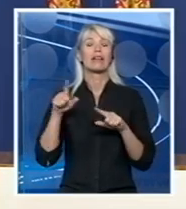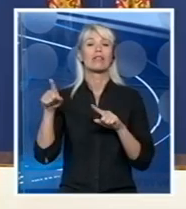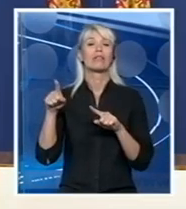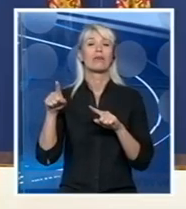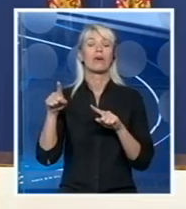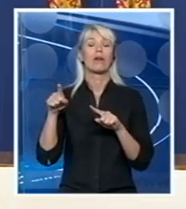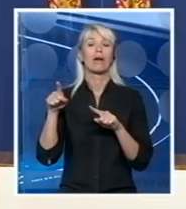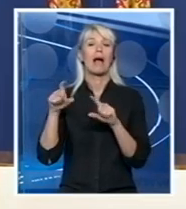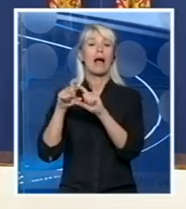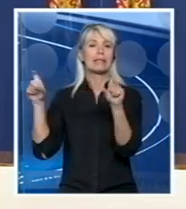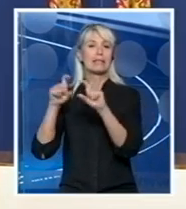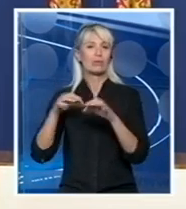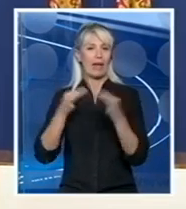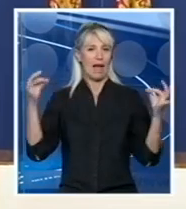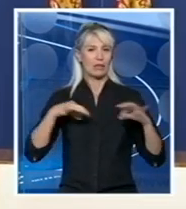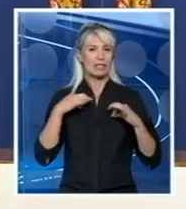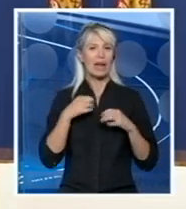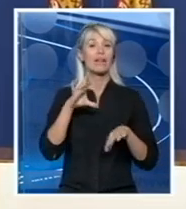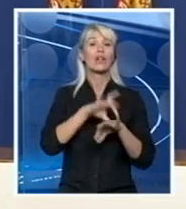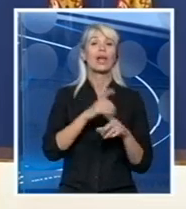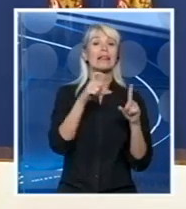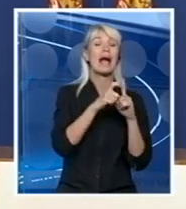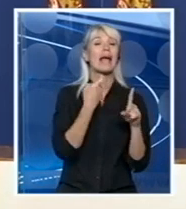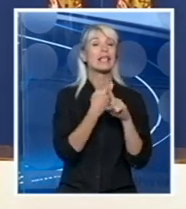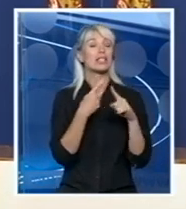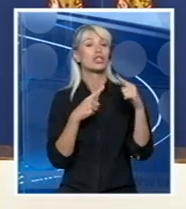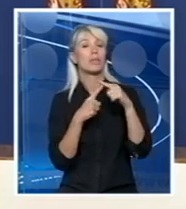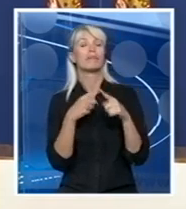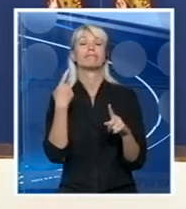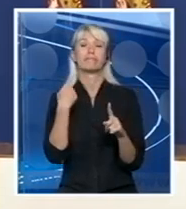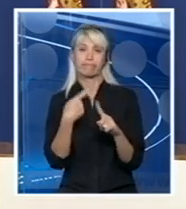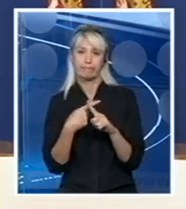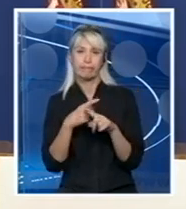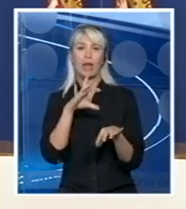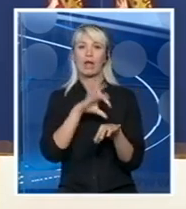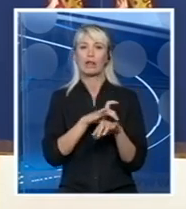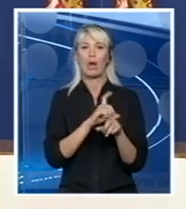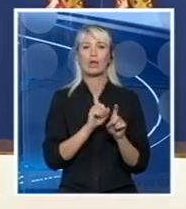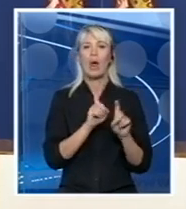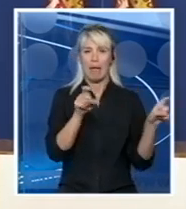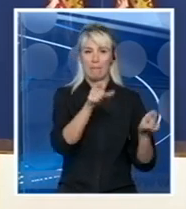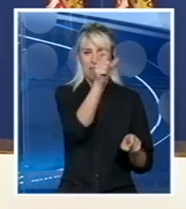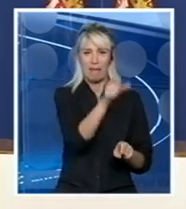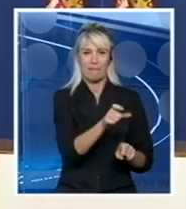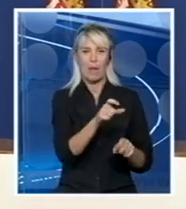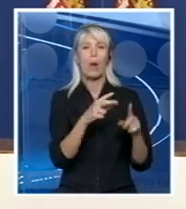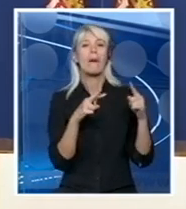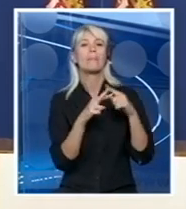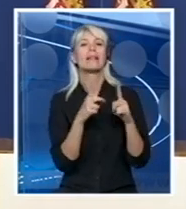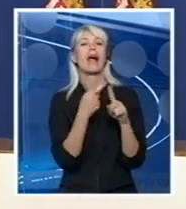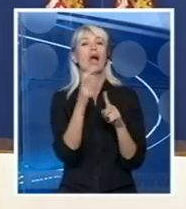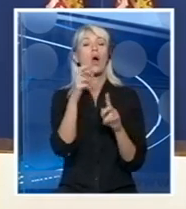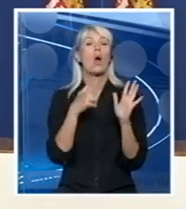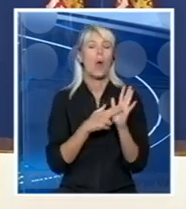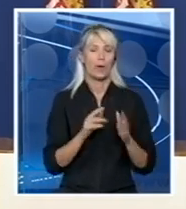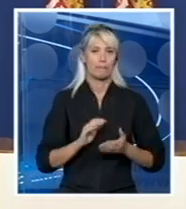zdravlje, doktorka Darija Kisić-Tepavčević i epidemiolog doktor Predrag Kon. Na početku ja ću